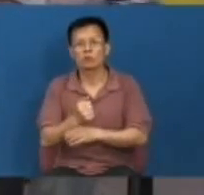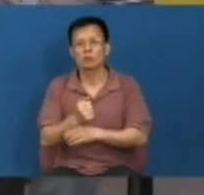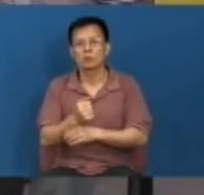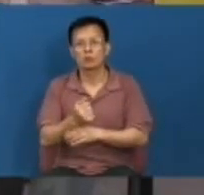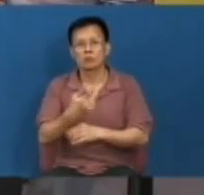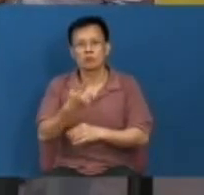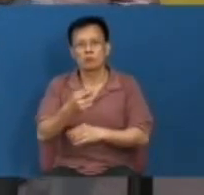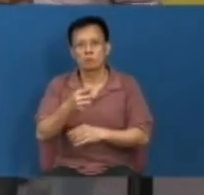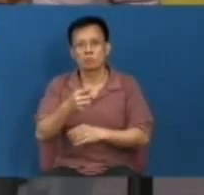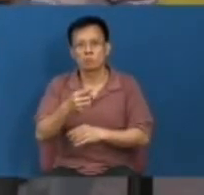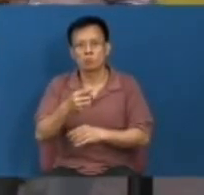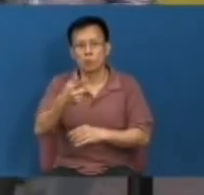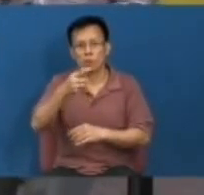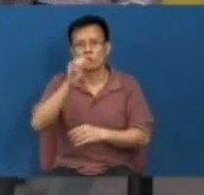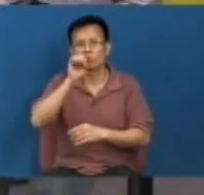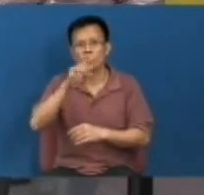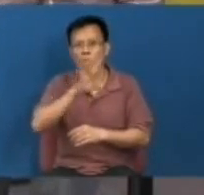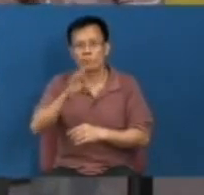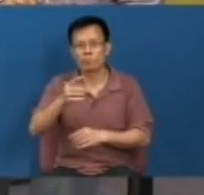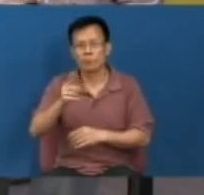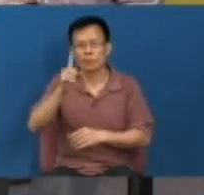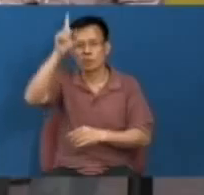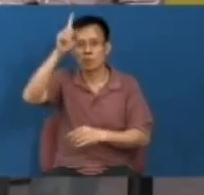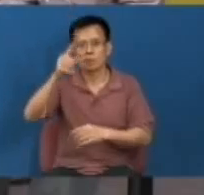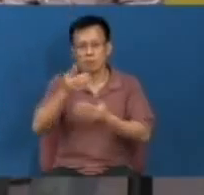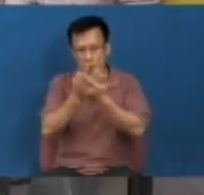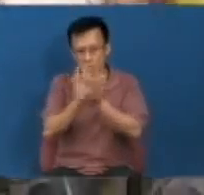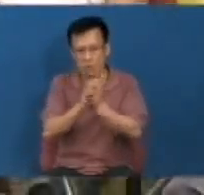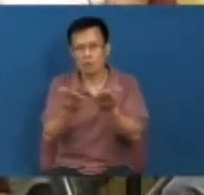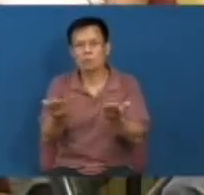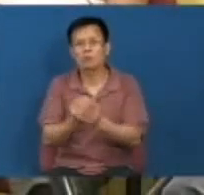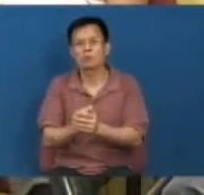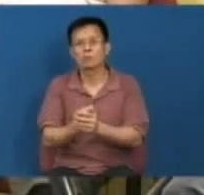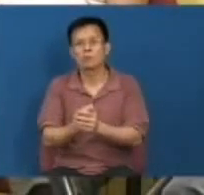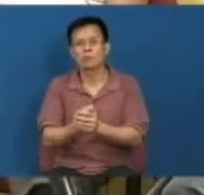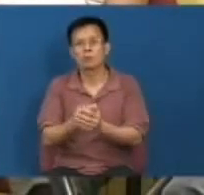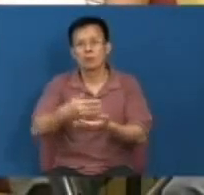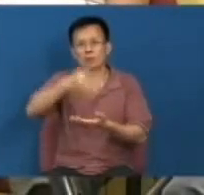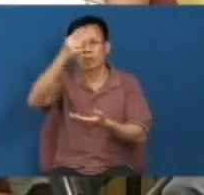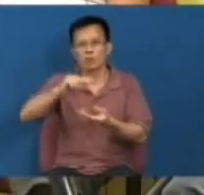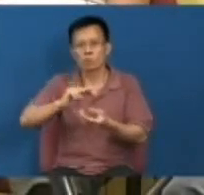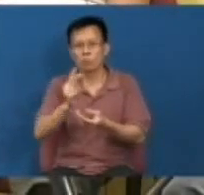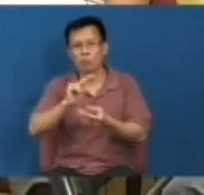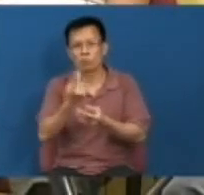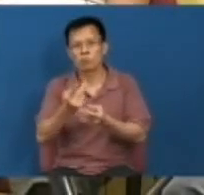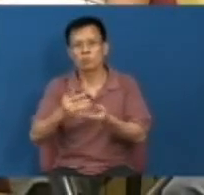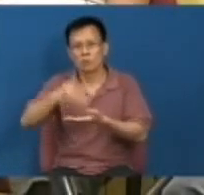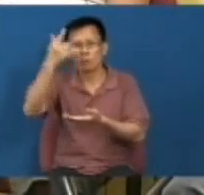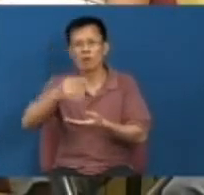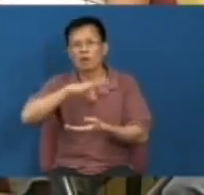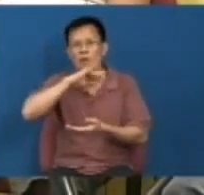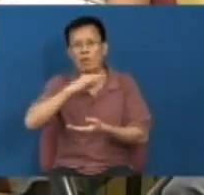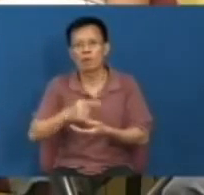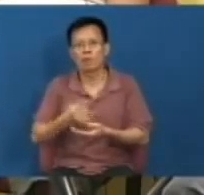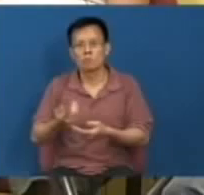佢嘅説話唔可以當係。聖旨嚟㗎，真係。 但係佢話樓換樓其實又係假嘅樓換樓，要我哋補差額。咩叫樓換樓啫？你唔使